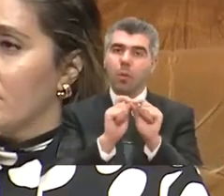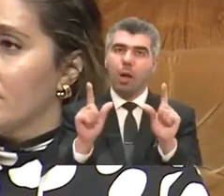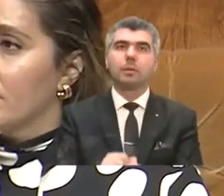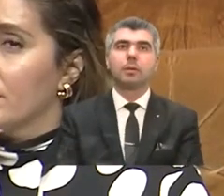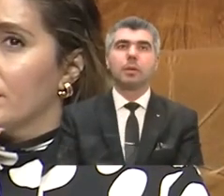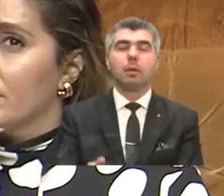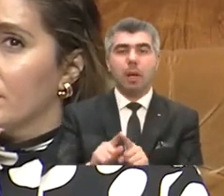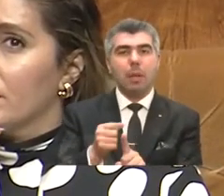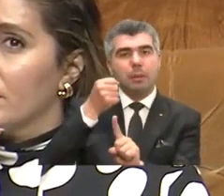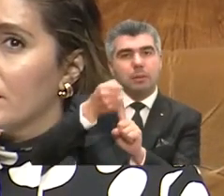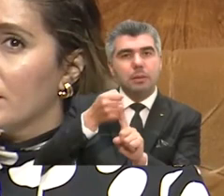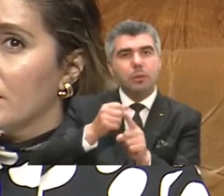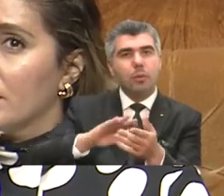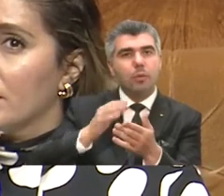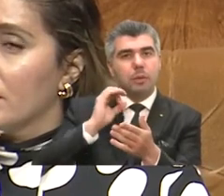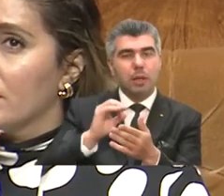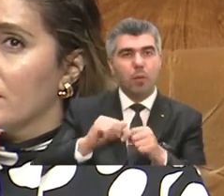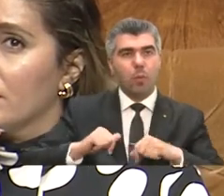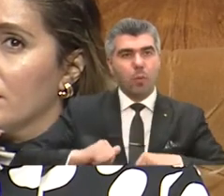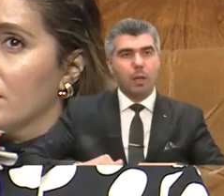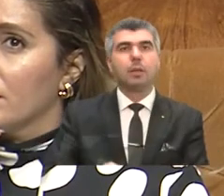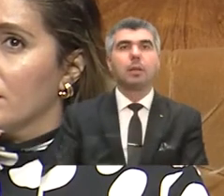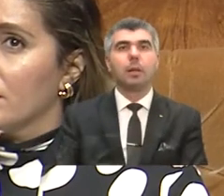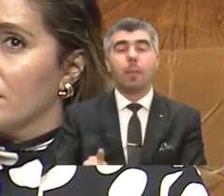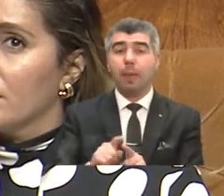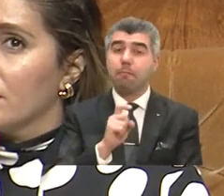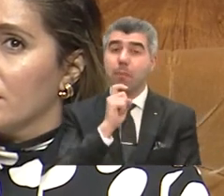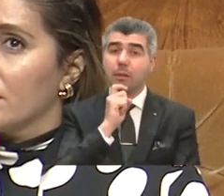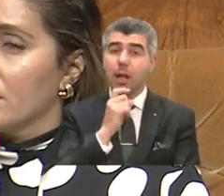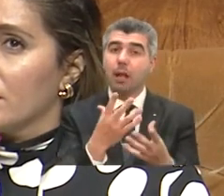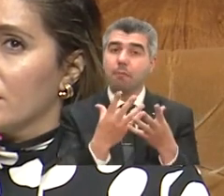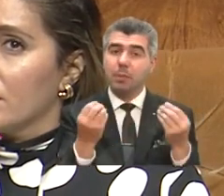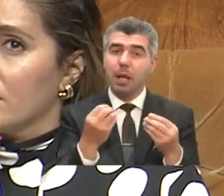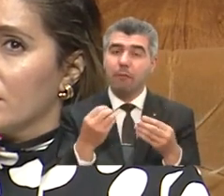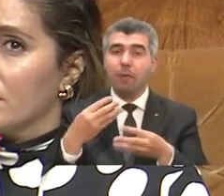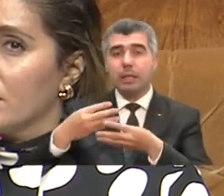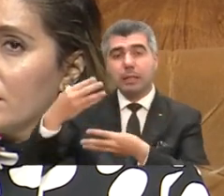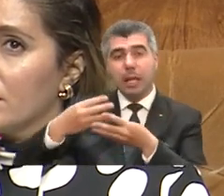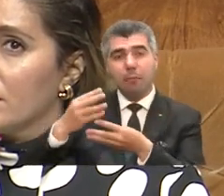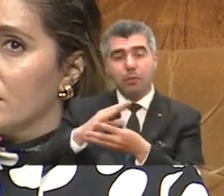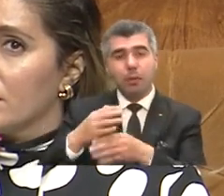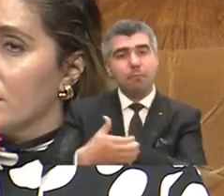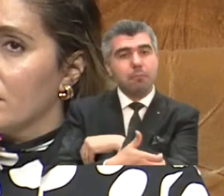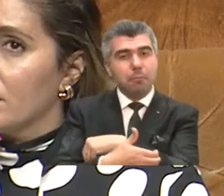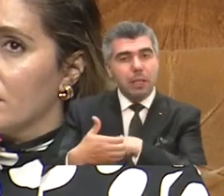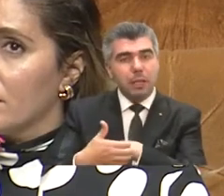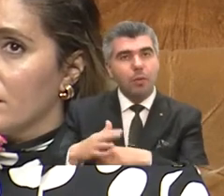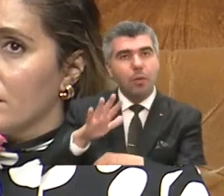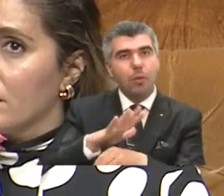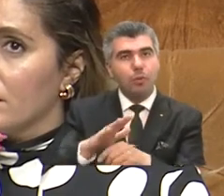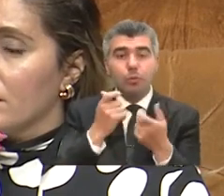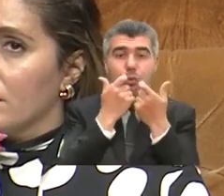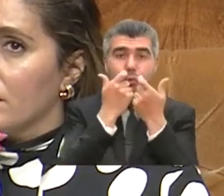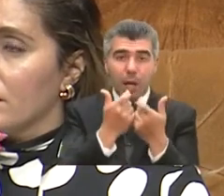احنا كنتمنوا كل المجهودات اللي قامت بها الوزاره ديالكم، ولكن راه مازال العديد من الفنانين اللي كيعيشوا الفقر والهشاشه، ربما